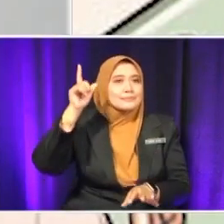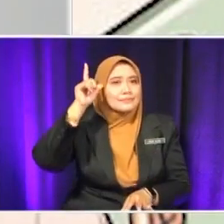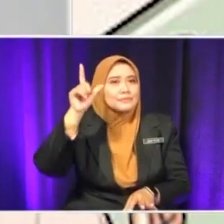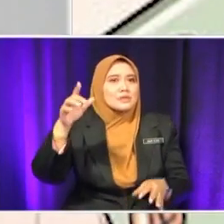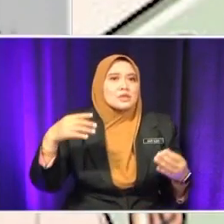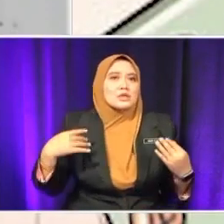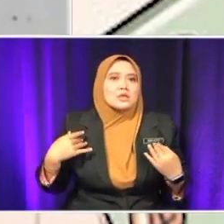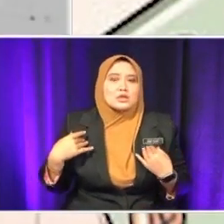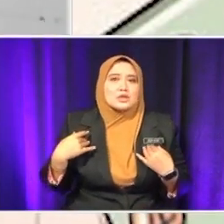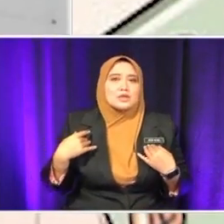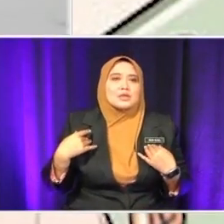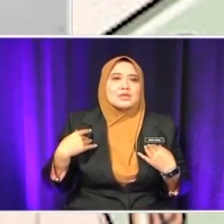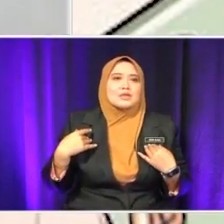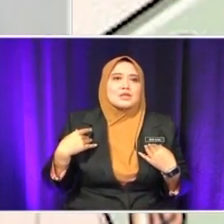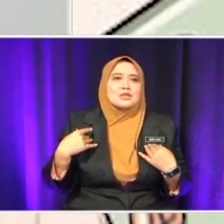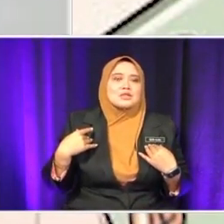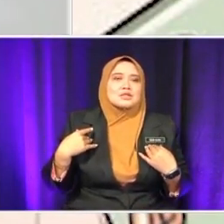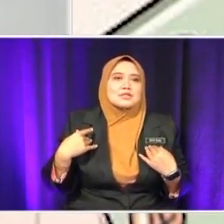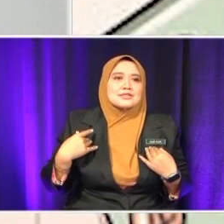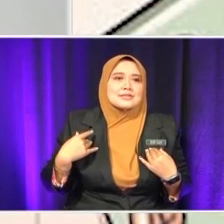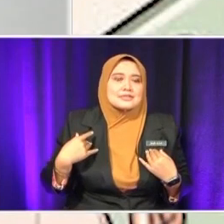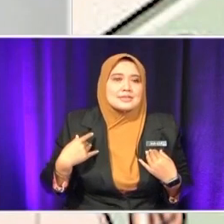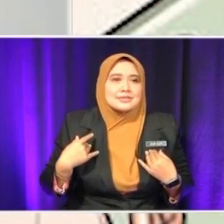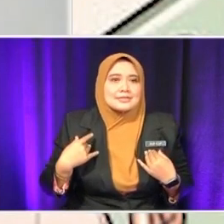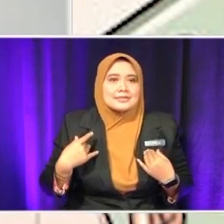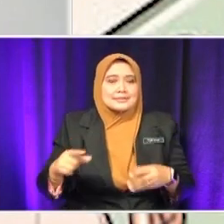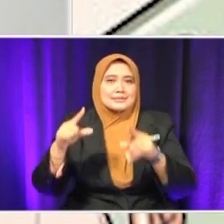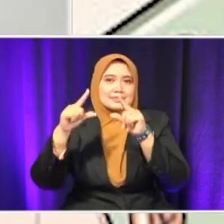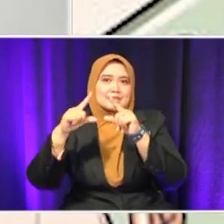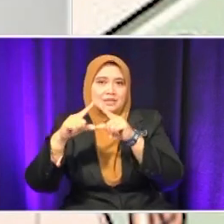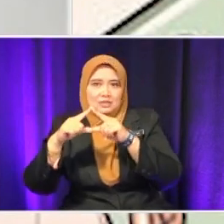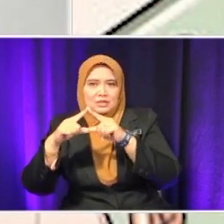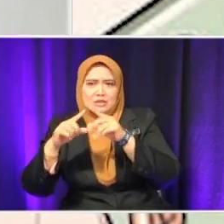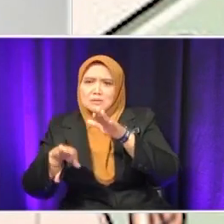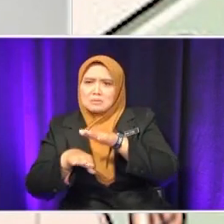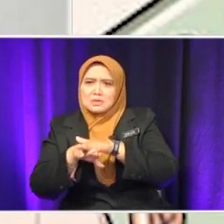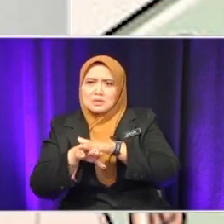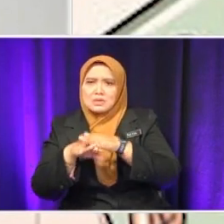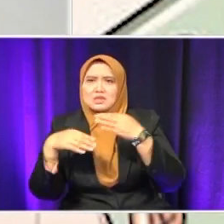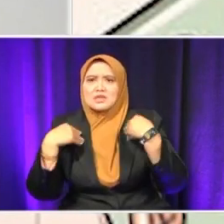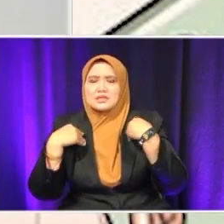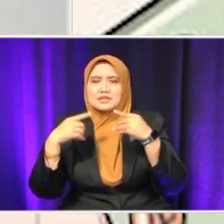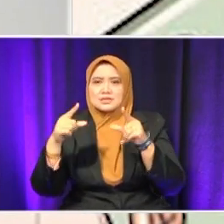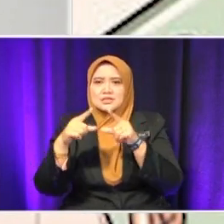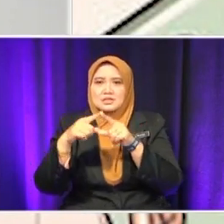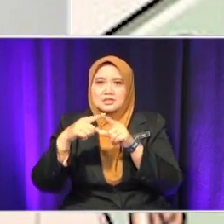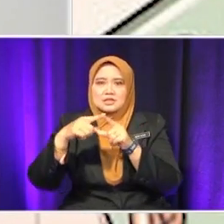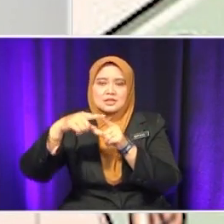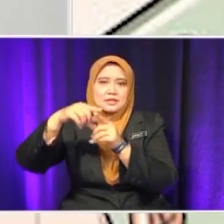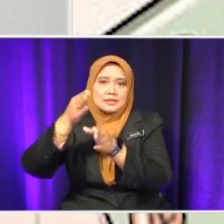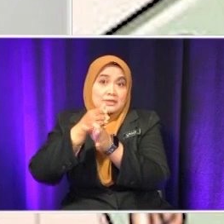yang yang segitiganya di bawah, yeah. Kan? Tak kisah mana-mana. Okay. Tak kisah mana-mana asalkan sambungan